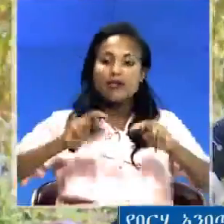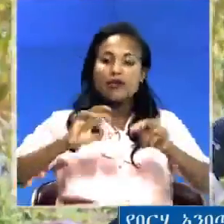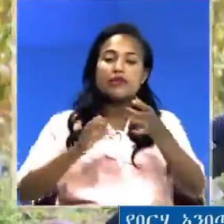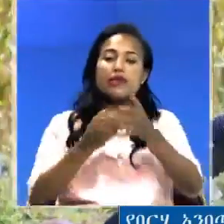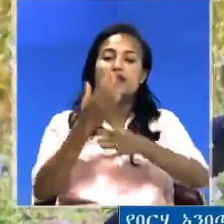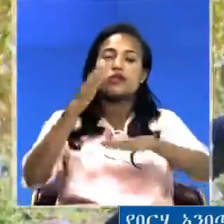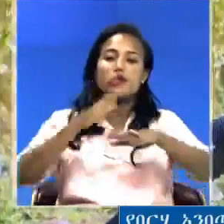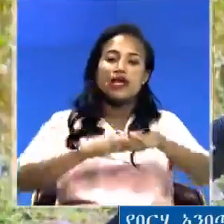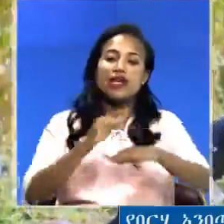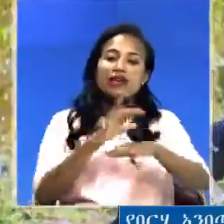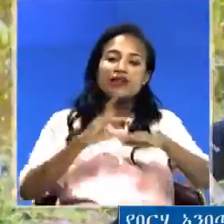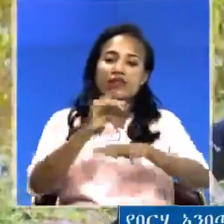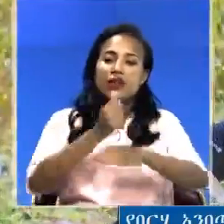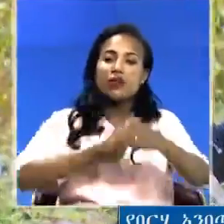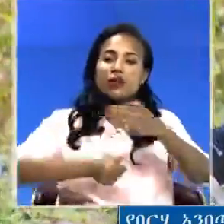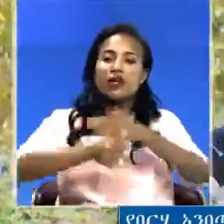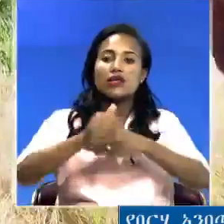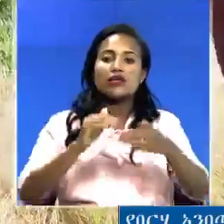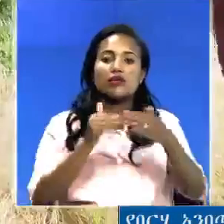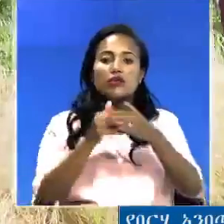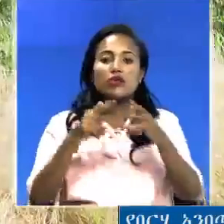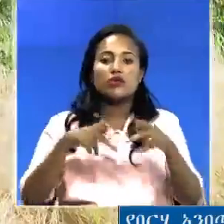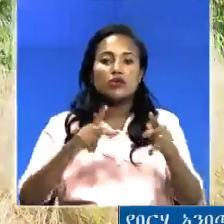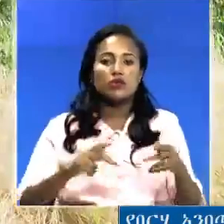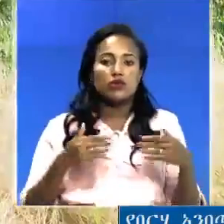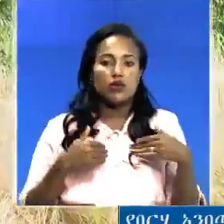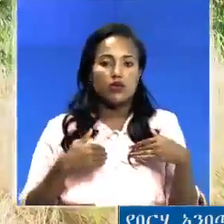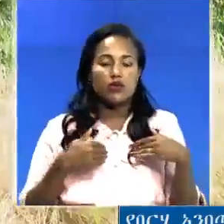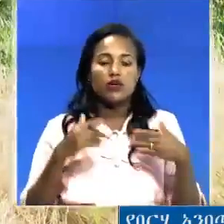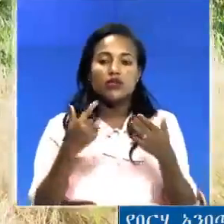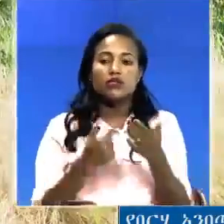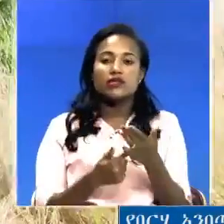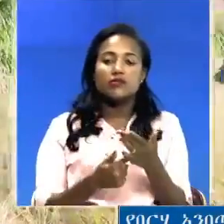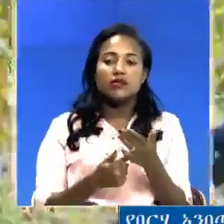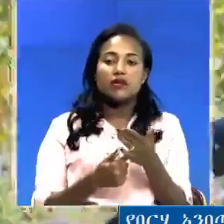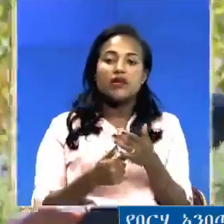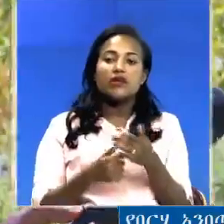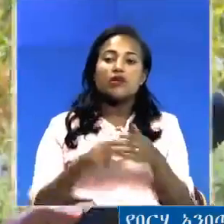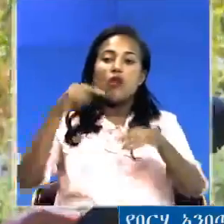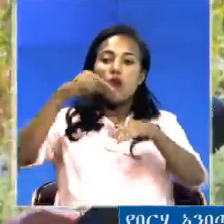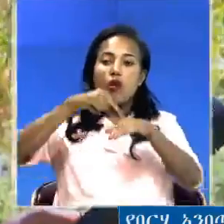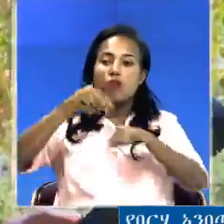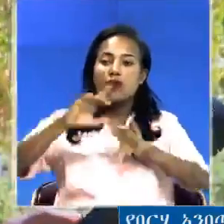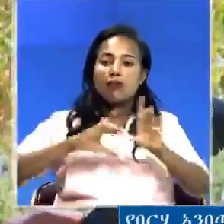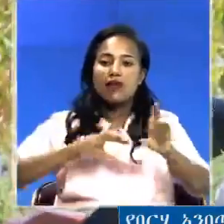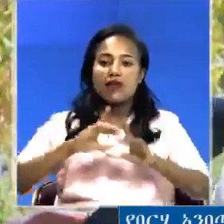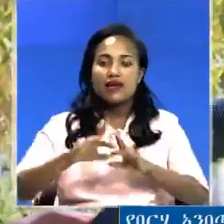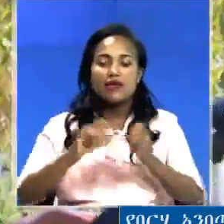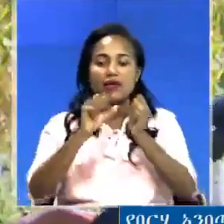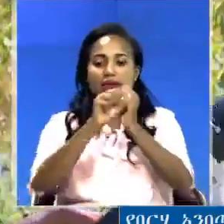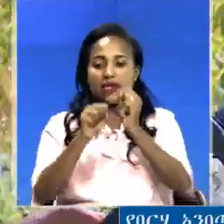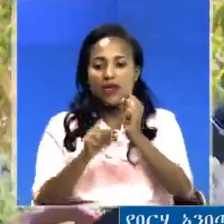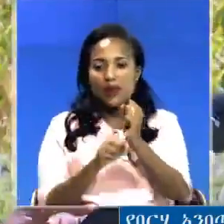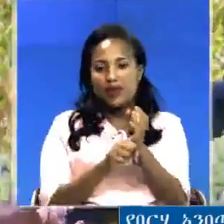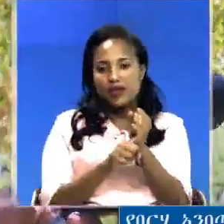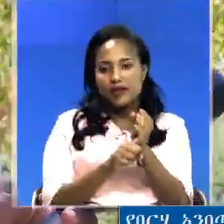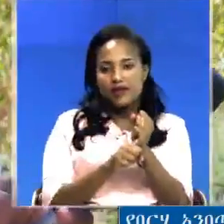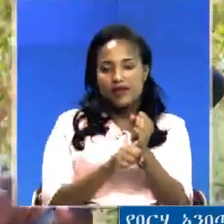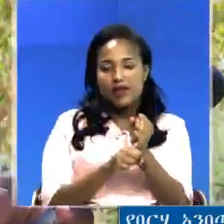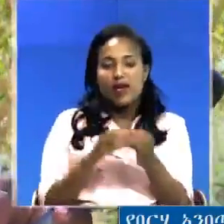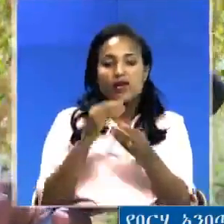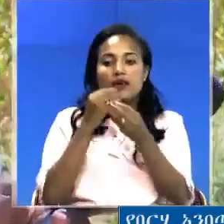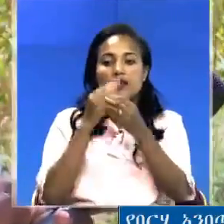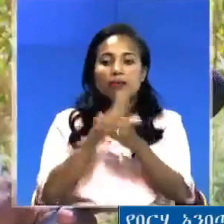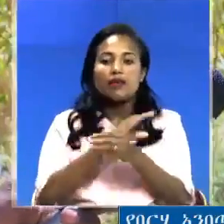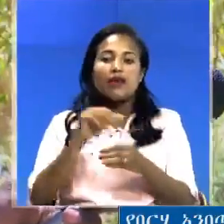ላይ ከፍተኛ ጉዳት ያደረሰባቸው አርሶ አደሮች አሉ። እነሱ እንዲቋቋሙ ለማድረግ በመሰረታዊነት የምግብና ሌሎች